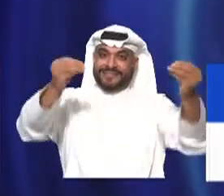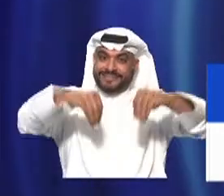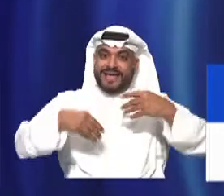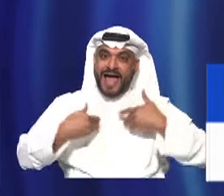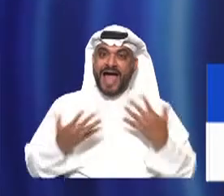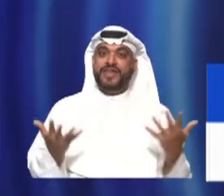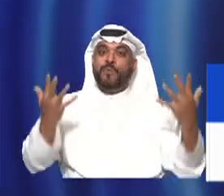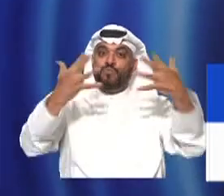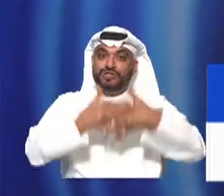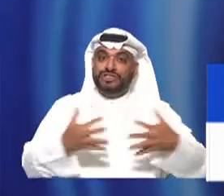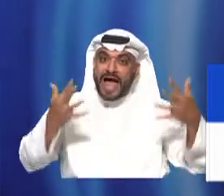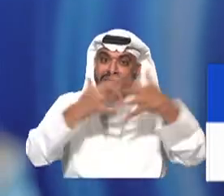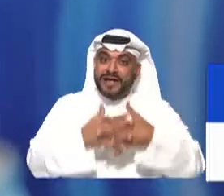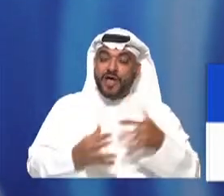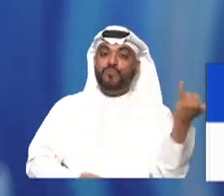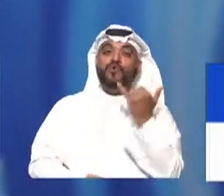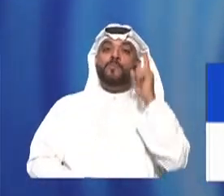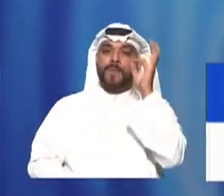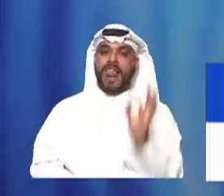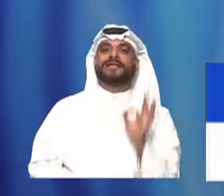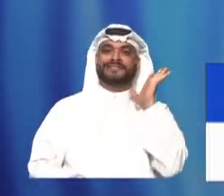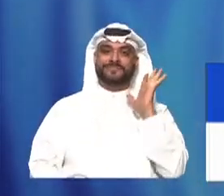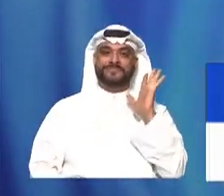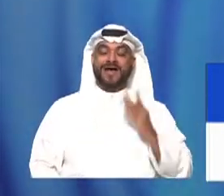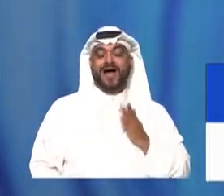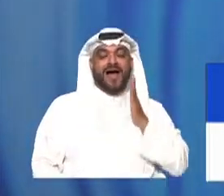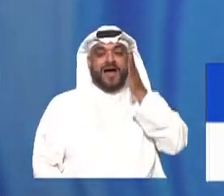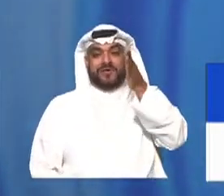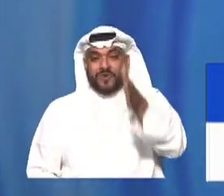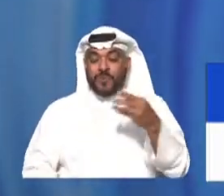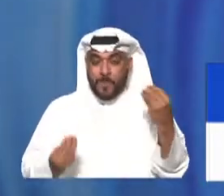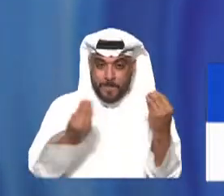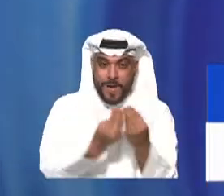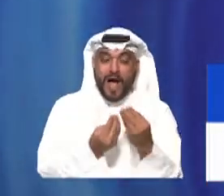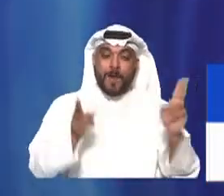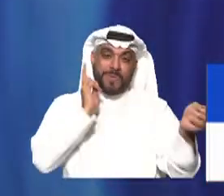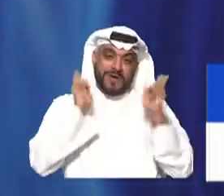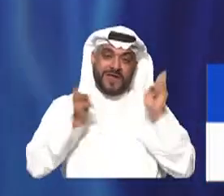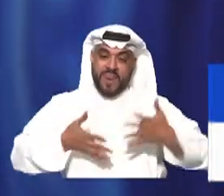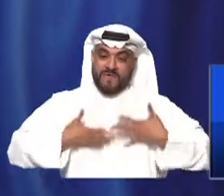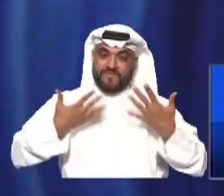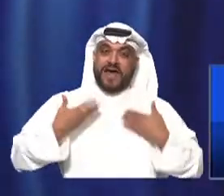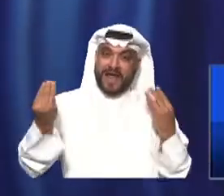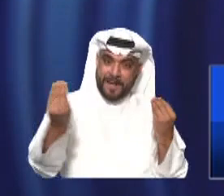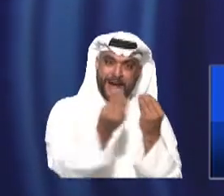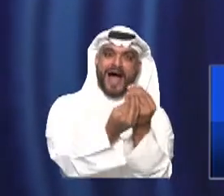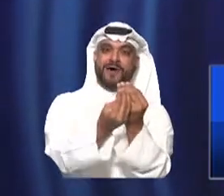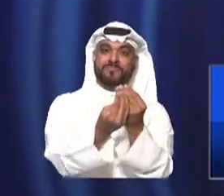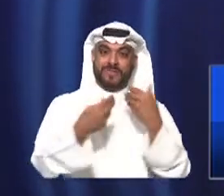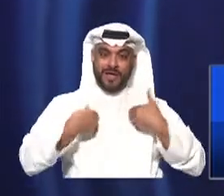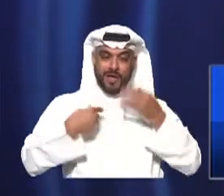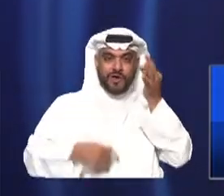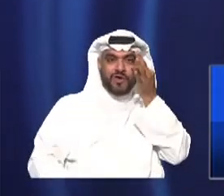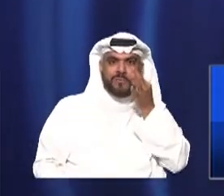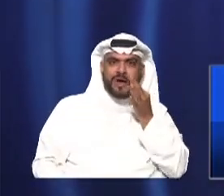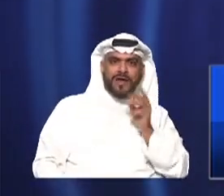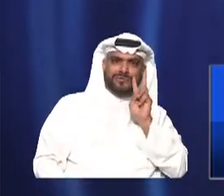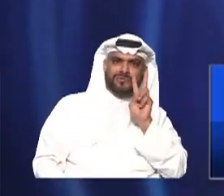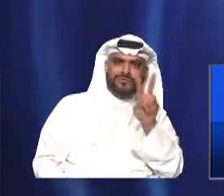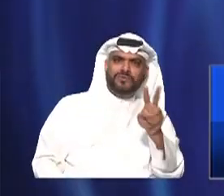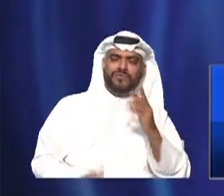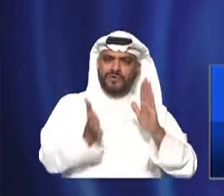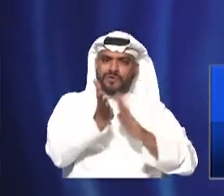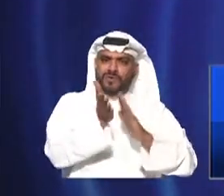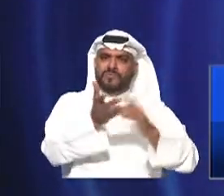مشاركتنا عامل أساسي لتحقيق نجاح هذه التظاهرة. واليوم شفنا الردود الأفعال وبالكل من حضر